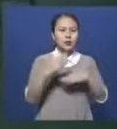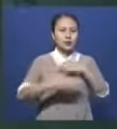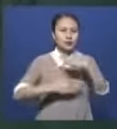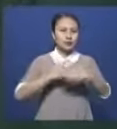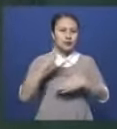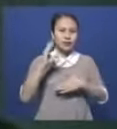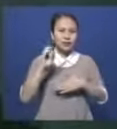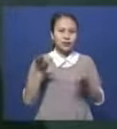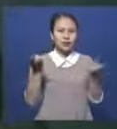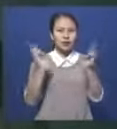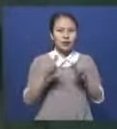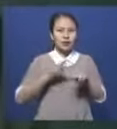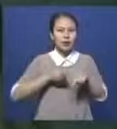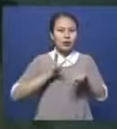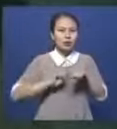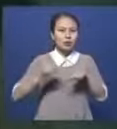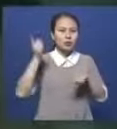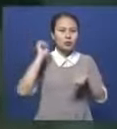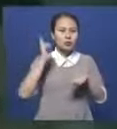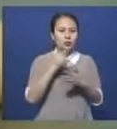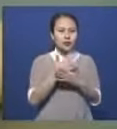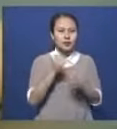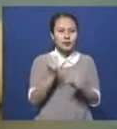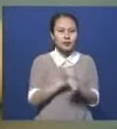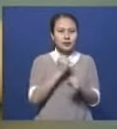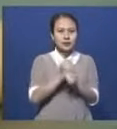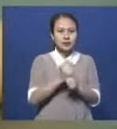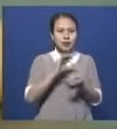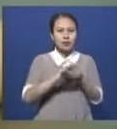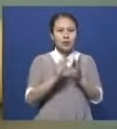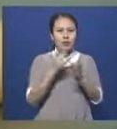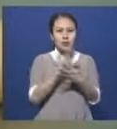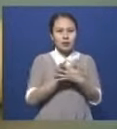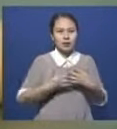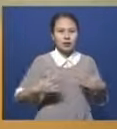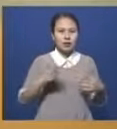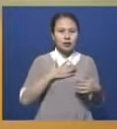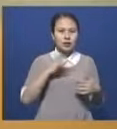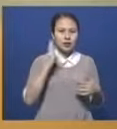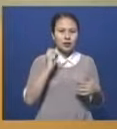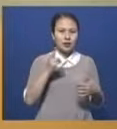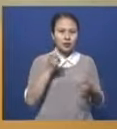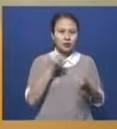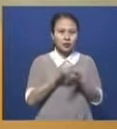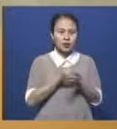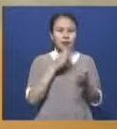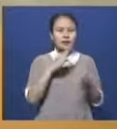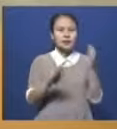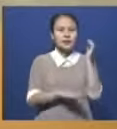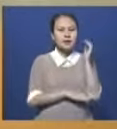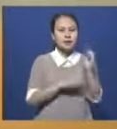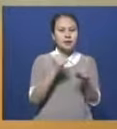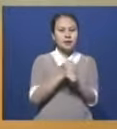қойнауынан жеткенін айғақтайтын жәдігерлердің саз балшықтан жасалғандары ғана біздің заманымызға дейін жеткенін айтады. Ағаштан жасалған